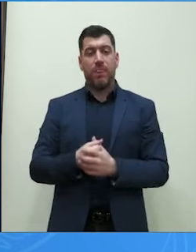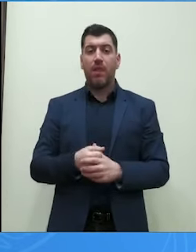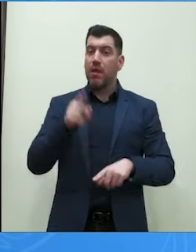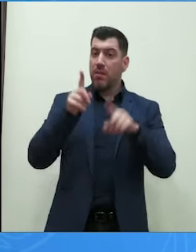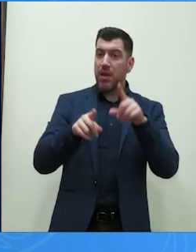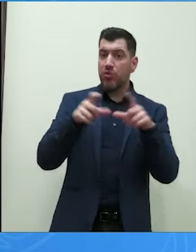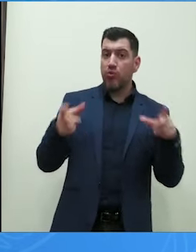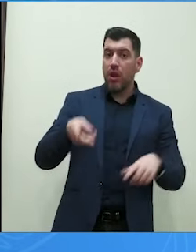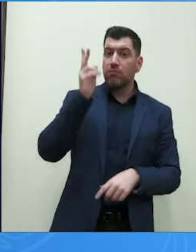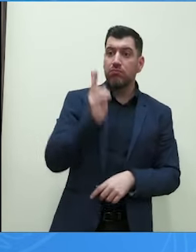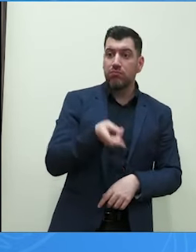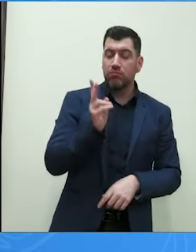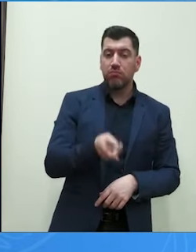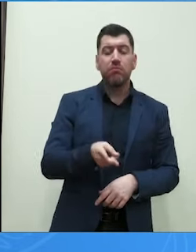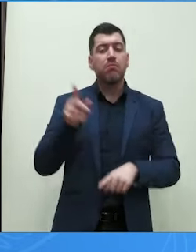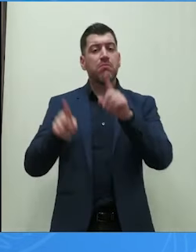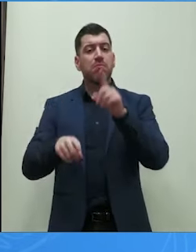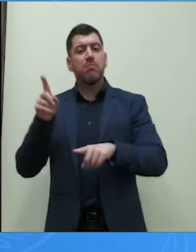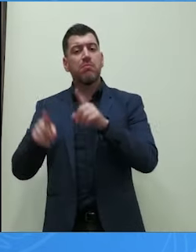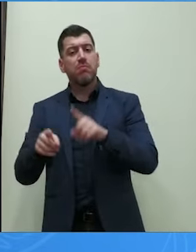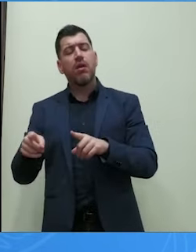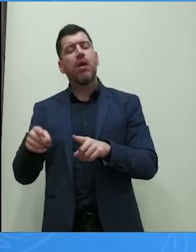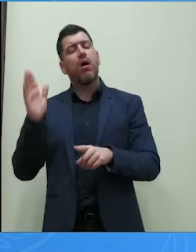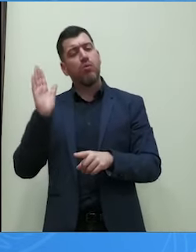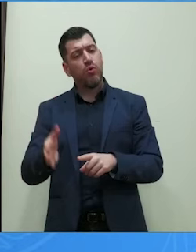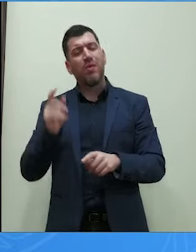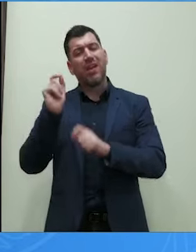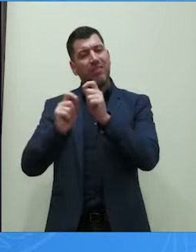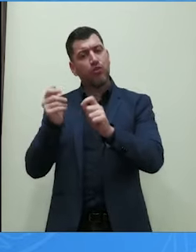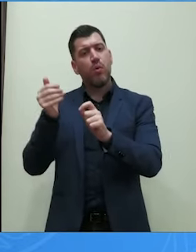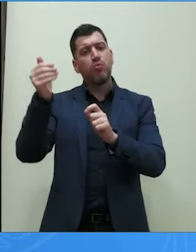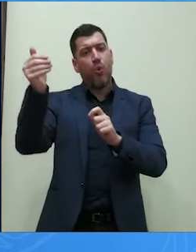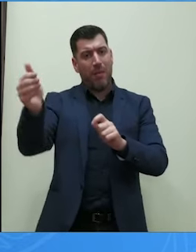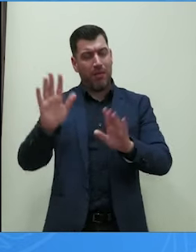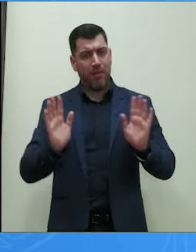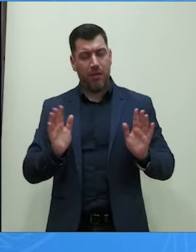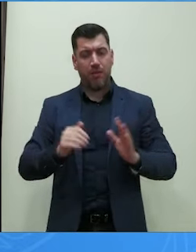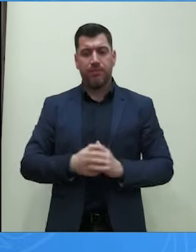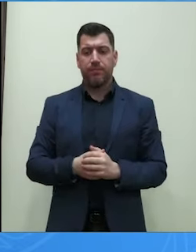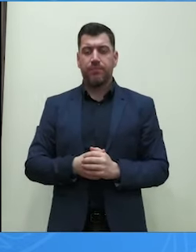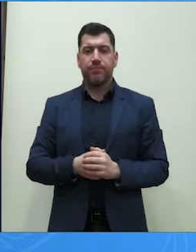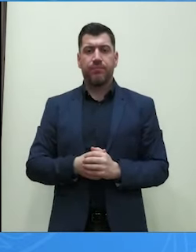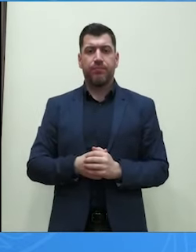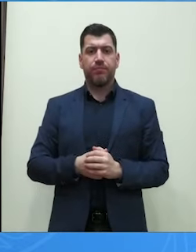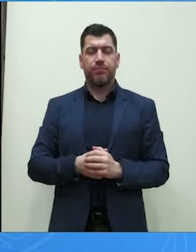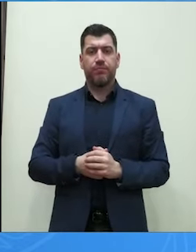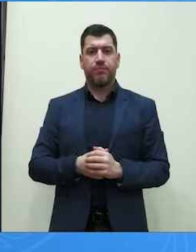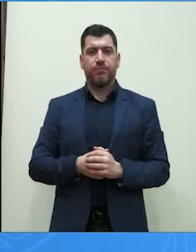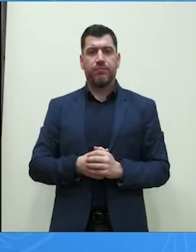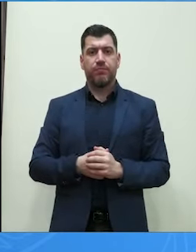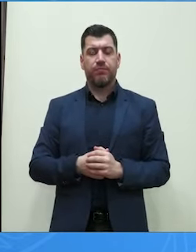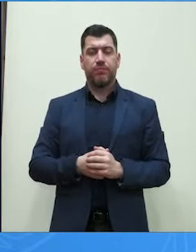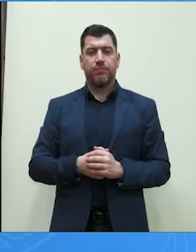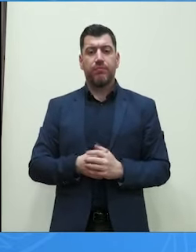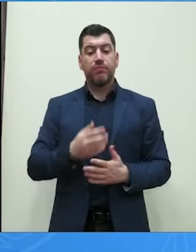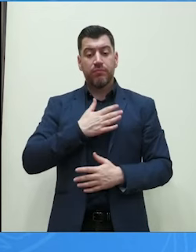επικίνδυνα, κάποια είναι χρονίζουν, δεν είναι άμεσης ανάγκης, αλλά είναι ουσιαστικής παρέμβασης. Εδώ πέρα, εμείς αυτό που θέλουμε